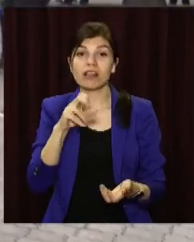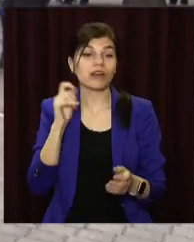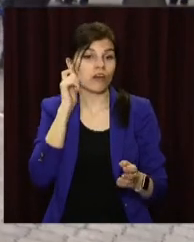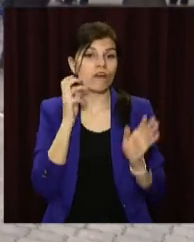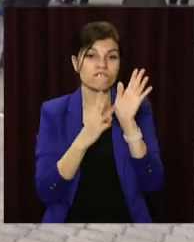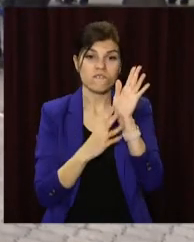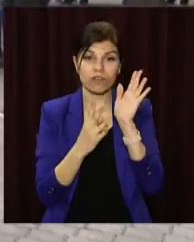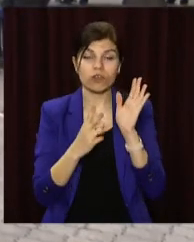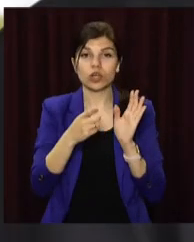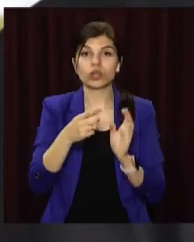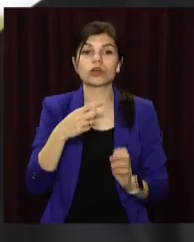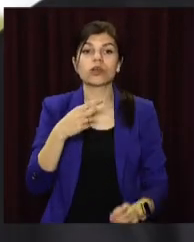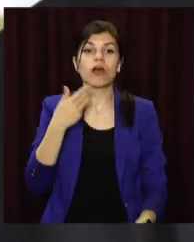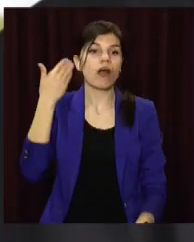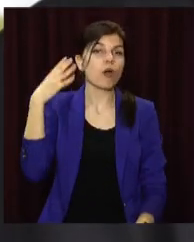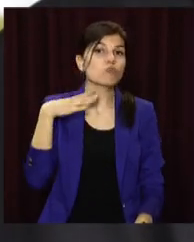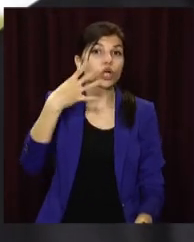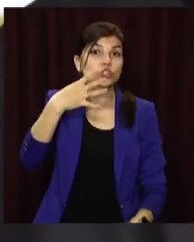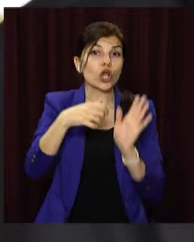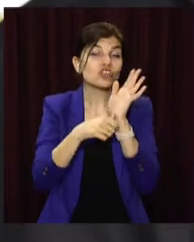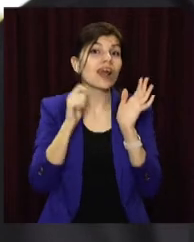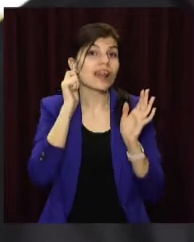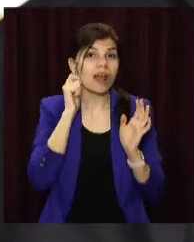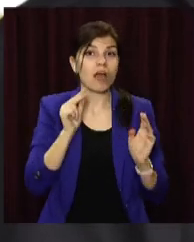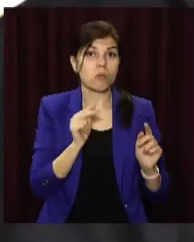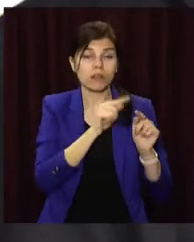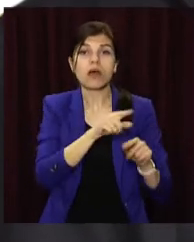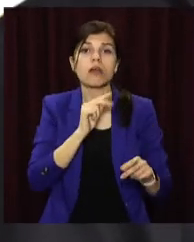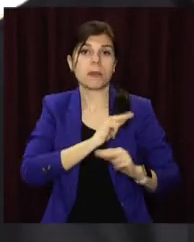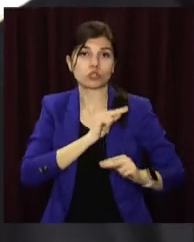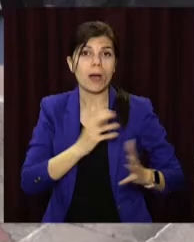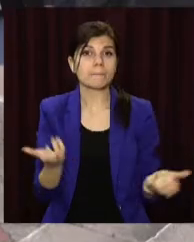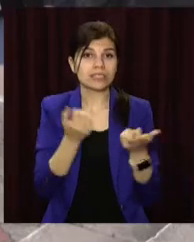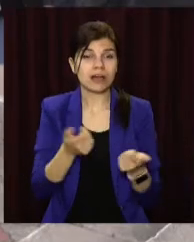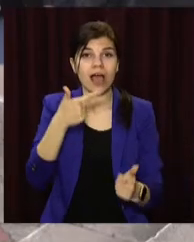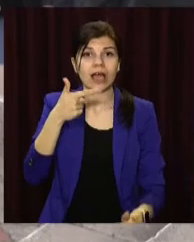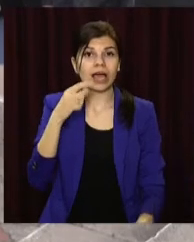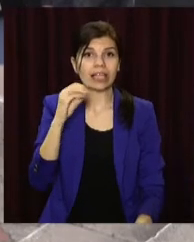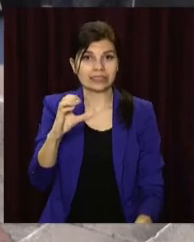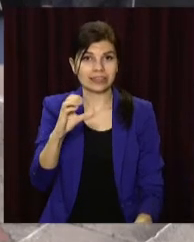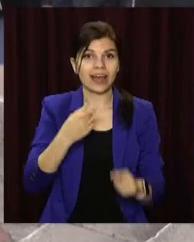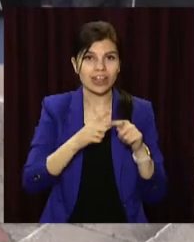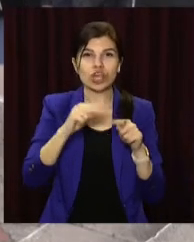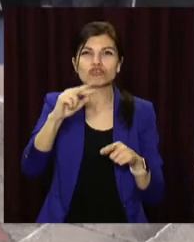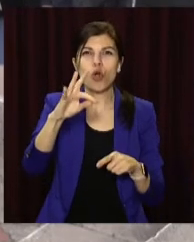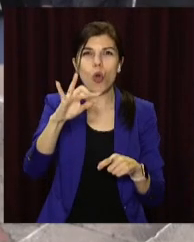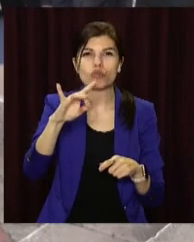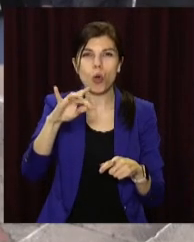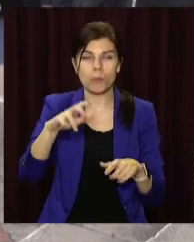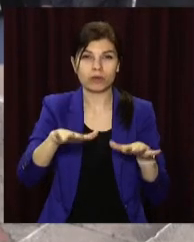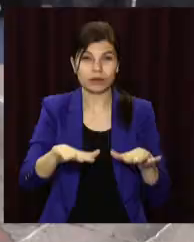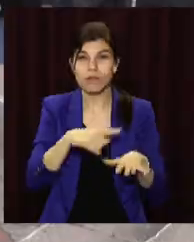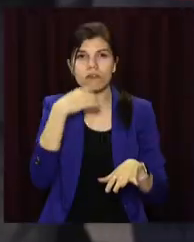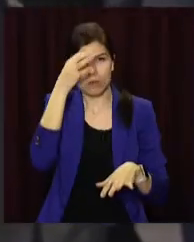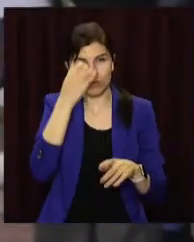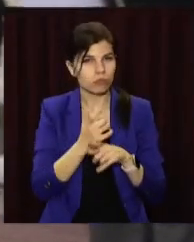82. 46-річним потрапив у Чорнобиль, адже працював рятувальником. Каже, гасили там пожежі і допомагали місцевим.